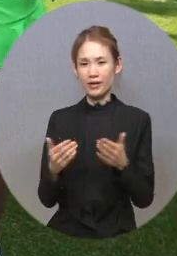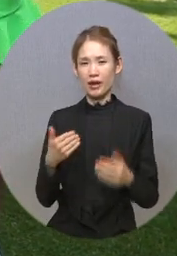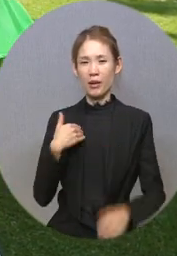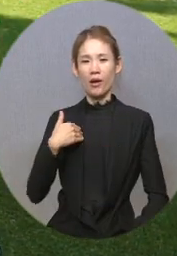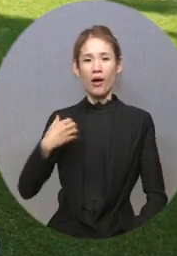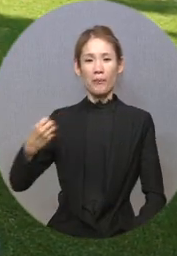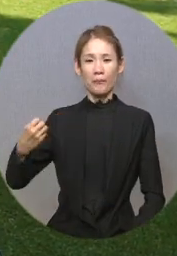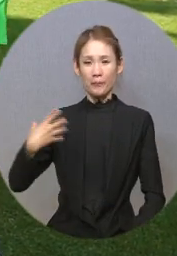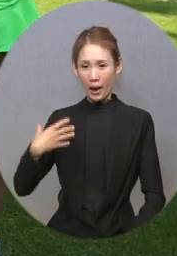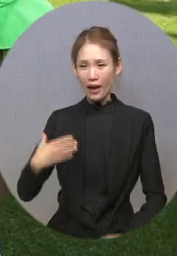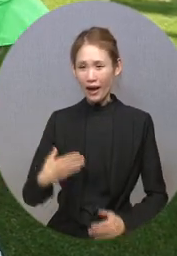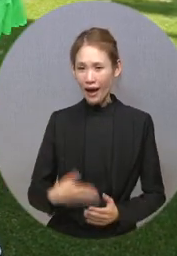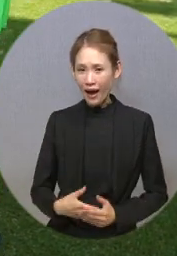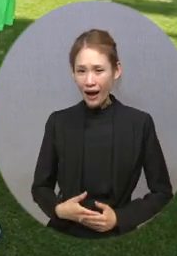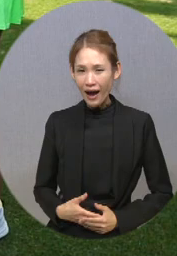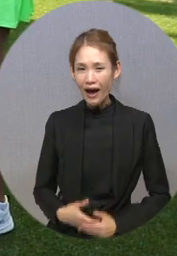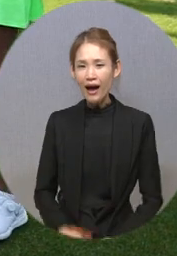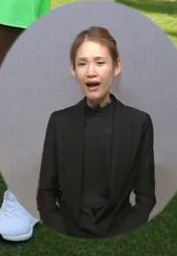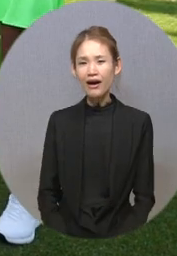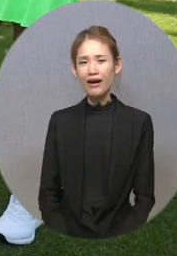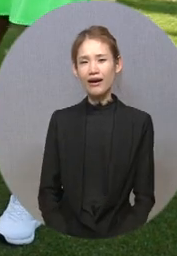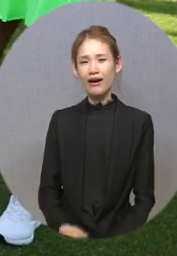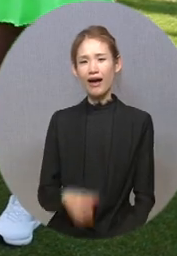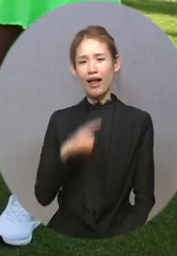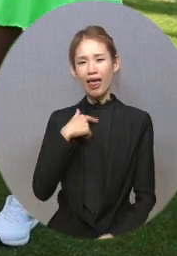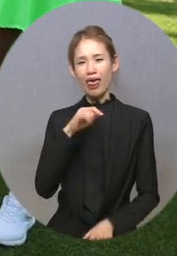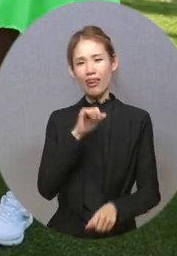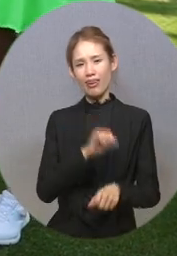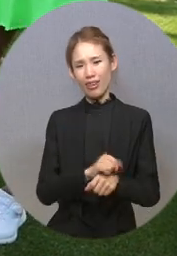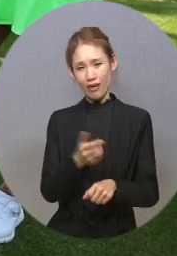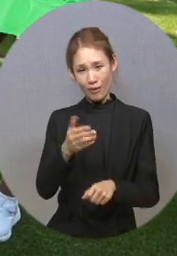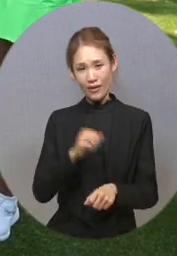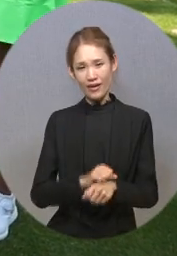거야? 오빠 아, 너무 잘 쳐준 것 같아서.